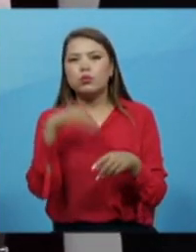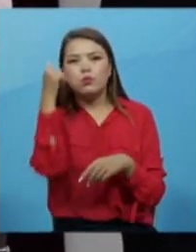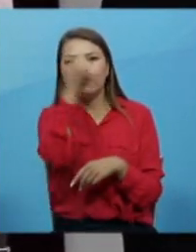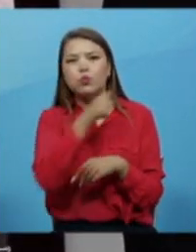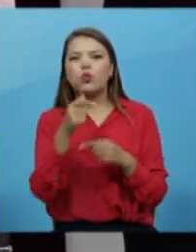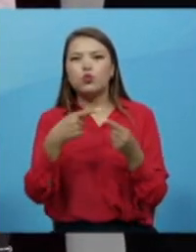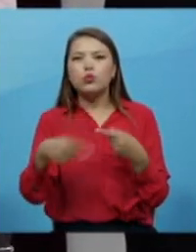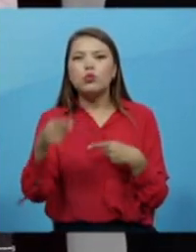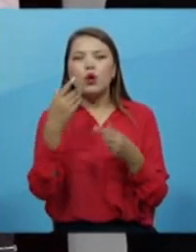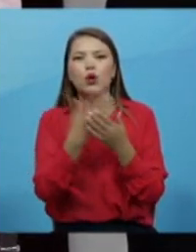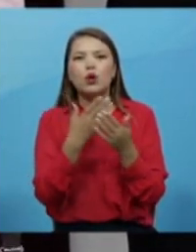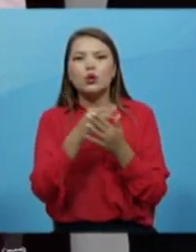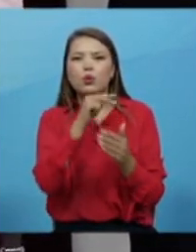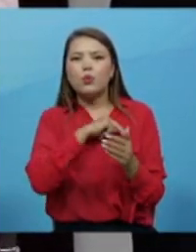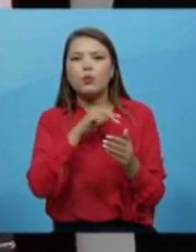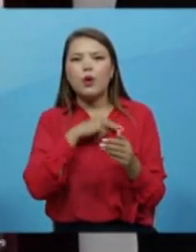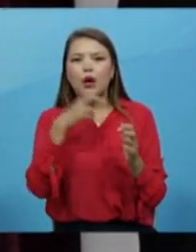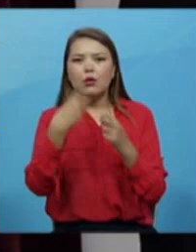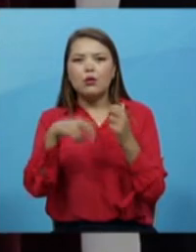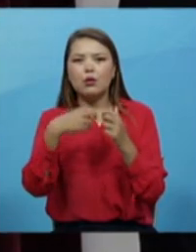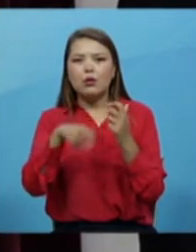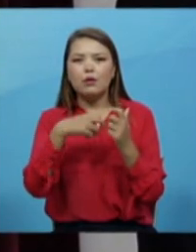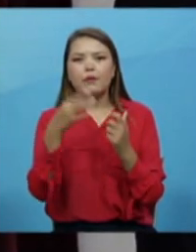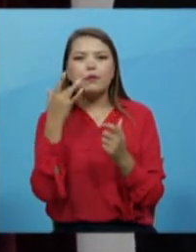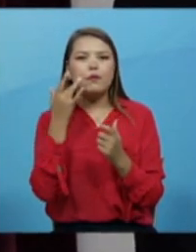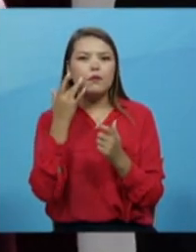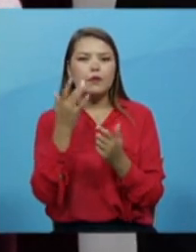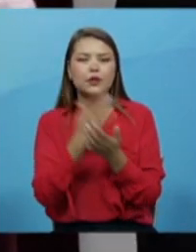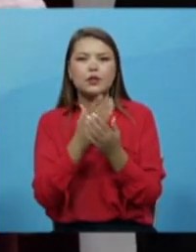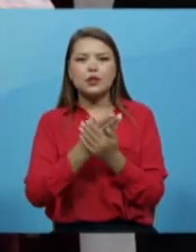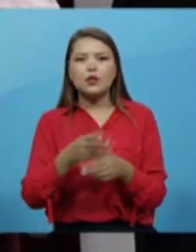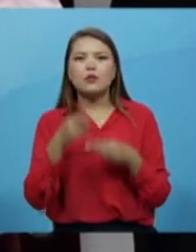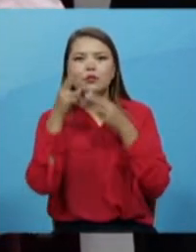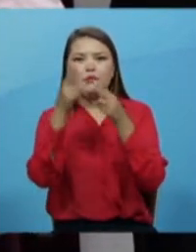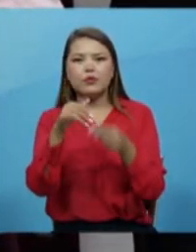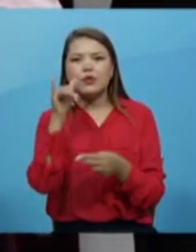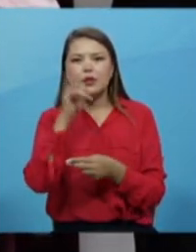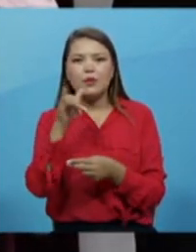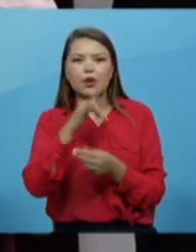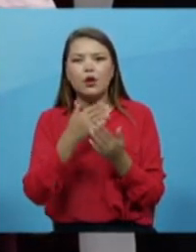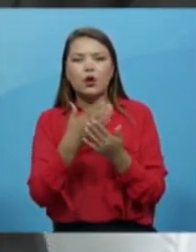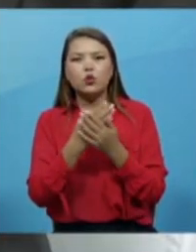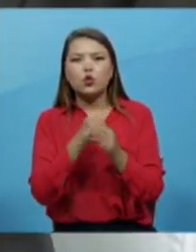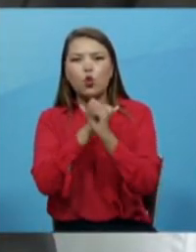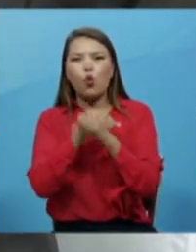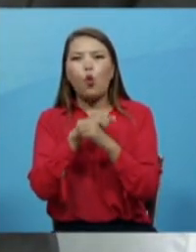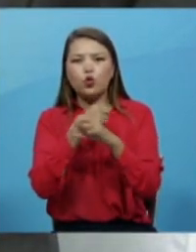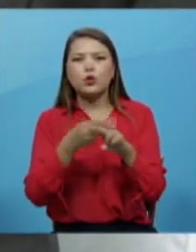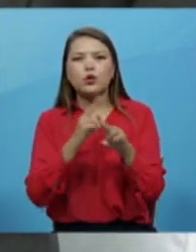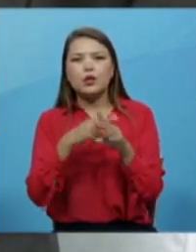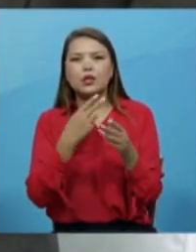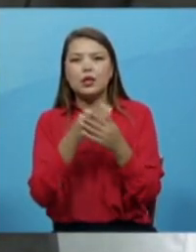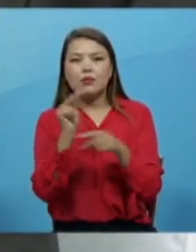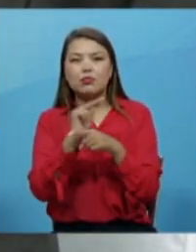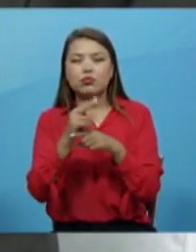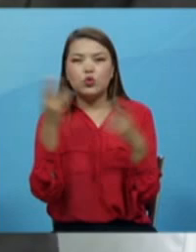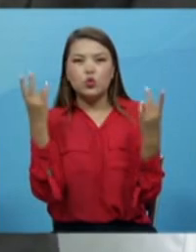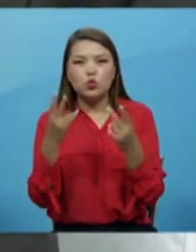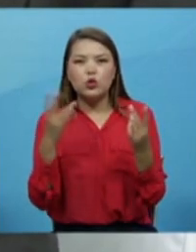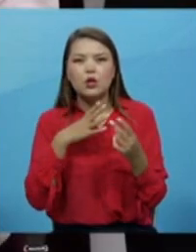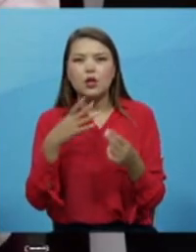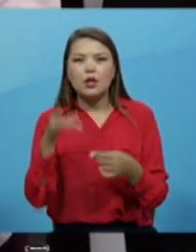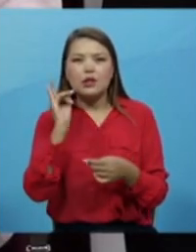келгеніне, тіпті бұзыла береді, бұзыла береді, со жаққа мен жете алмаймын, өткенде жылқыларды сырғалау болды, машина жоқ қой деп, мен